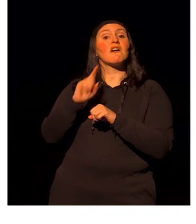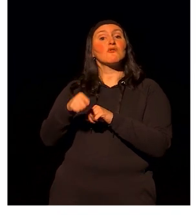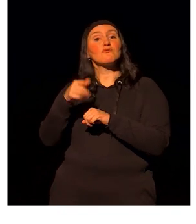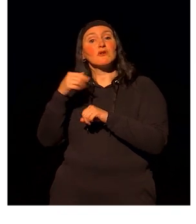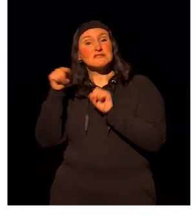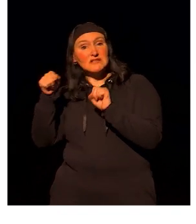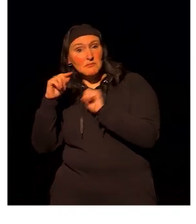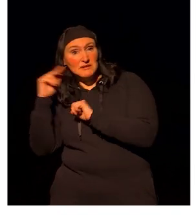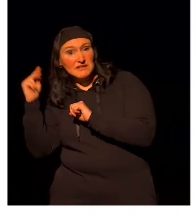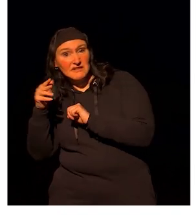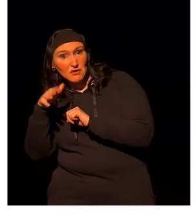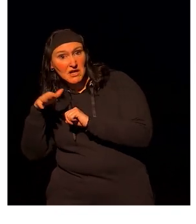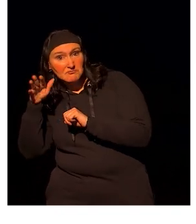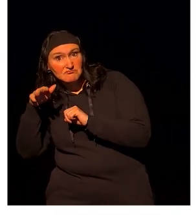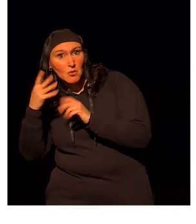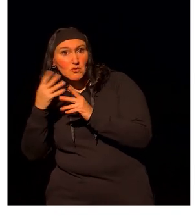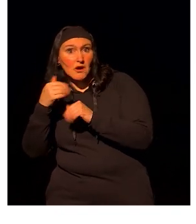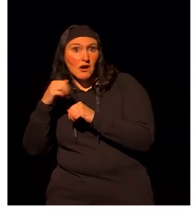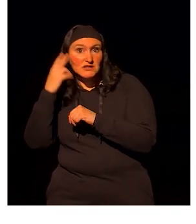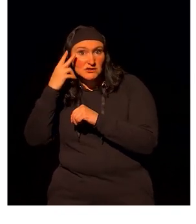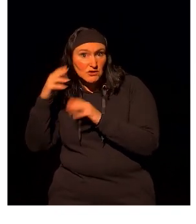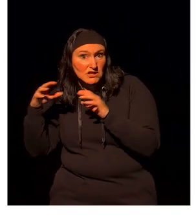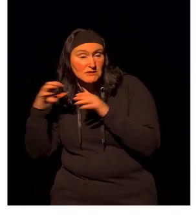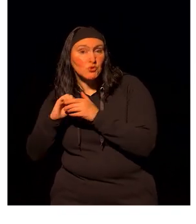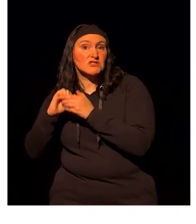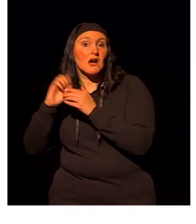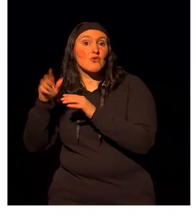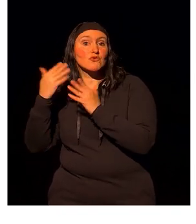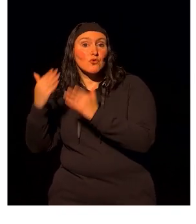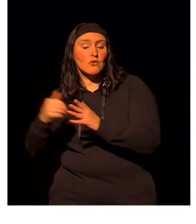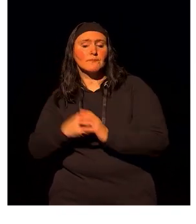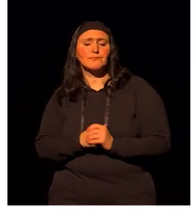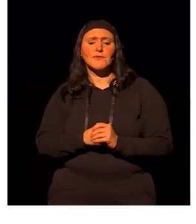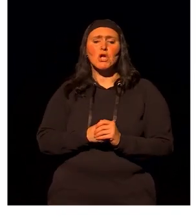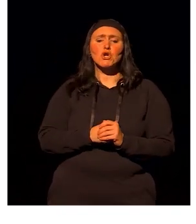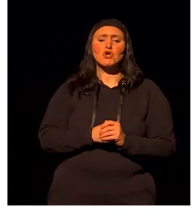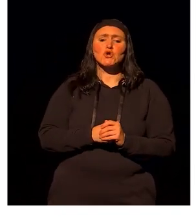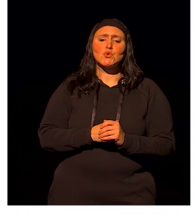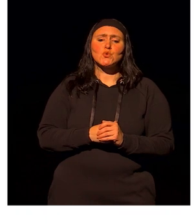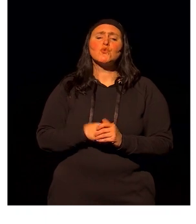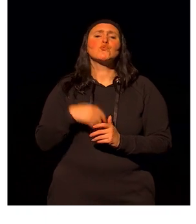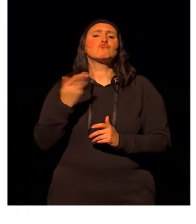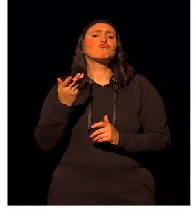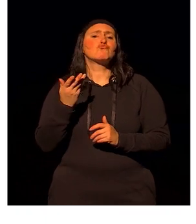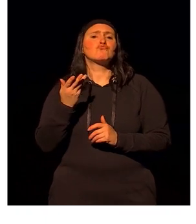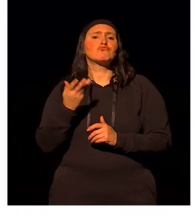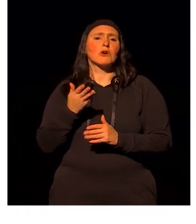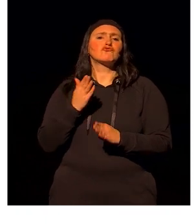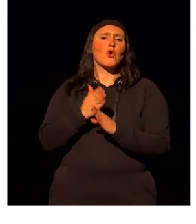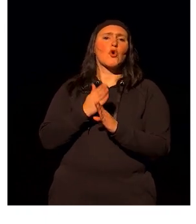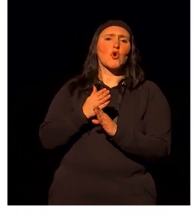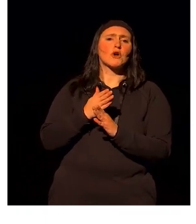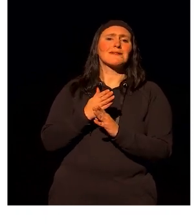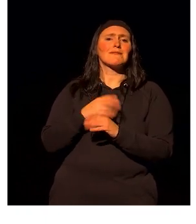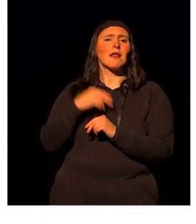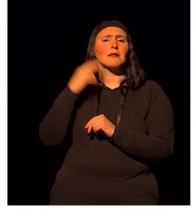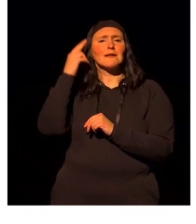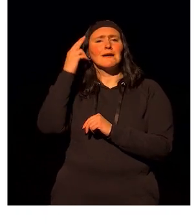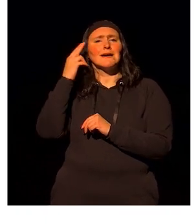denken? Ich glaube schon. Ich meine, Zionismus ist ja eine typische Form